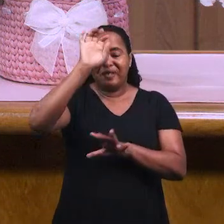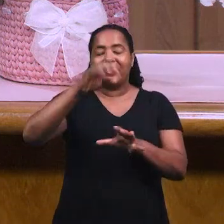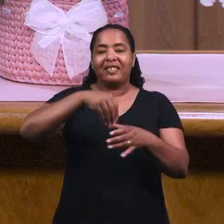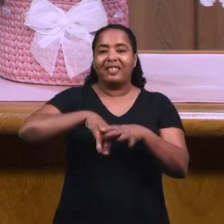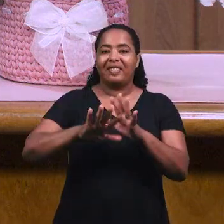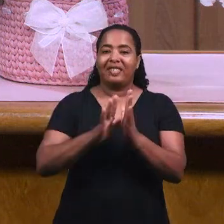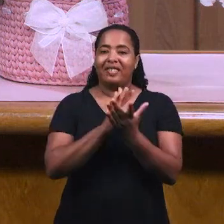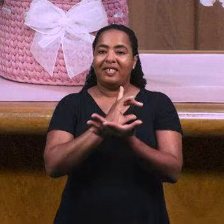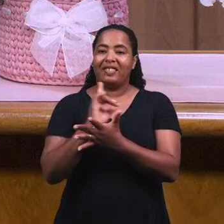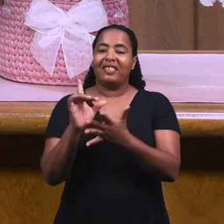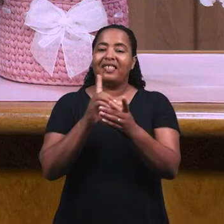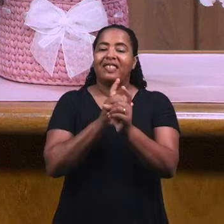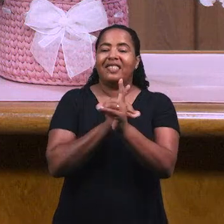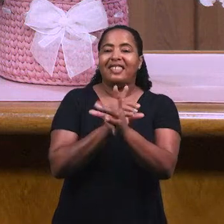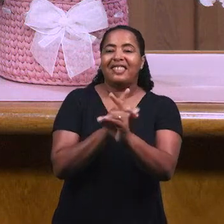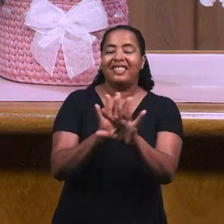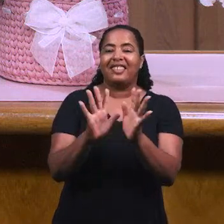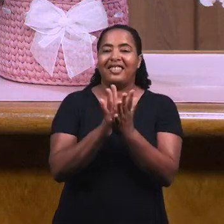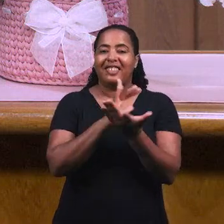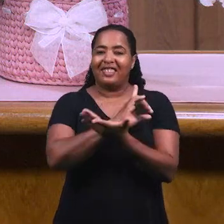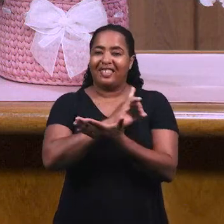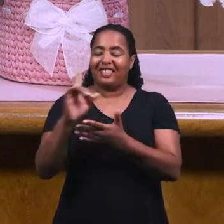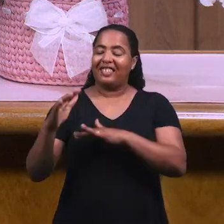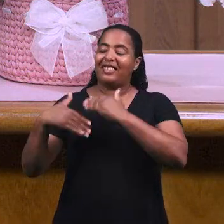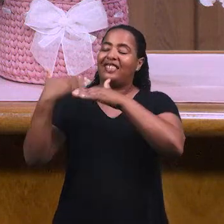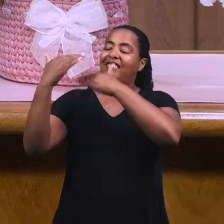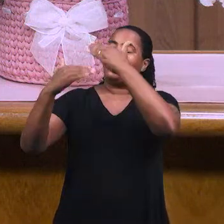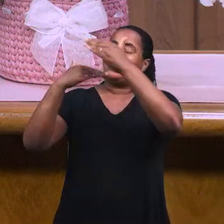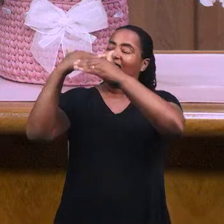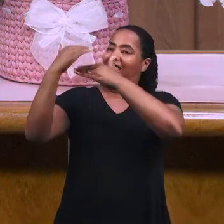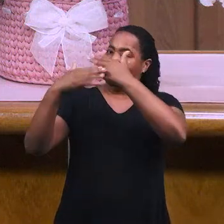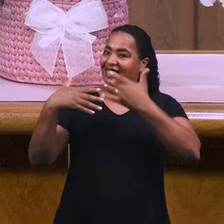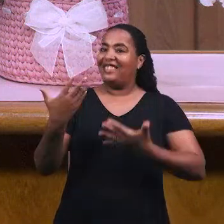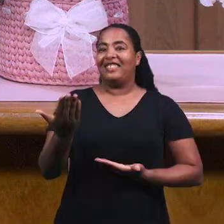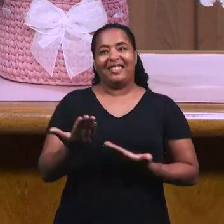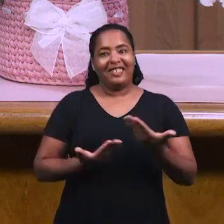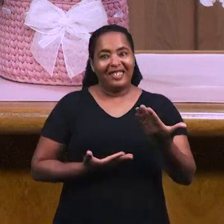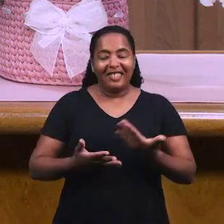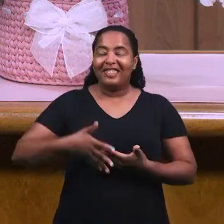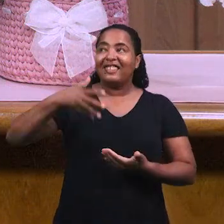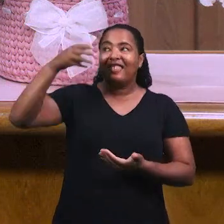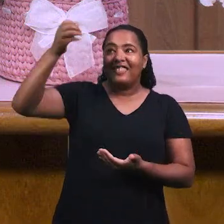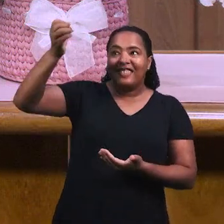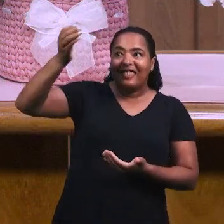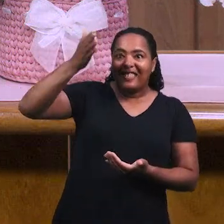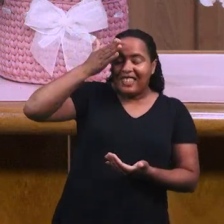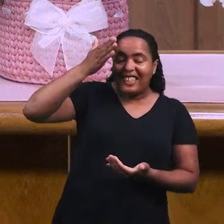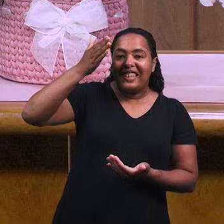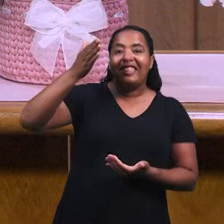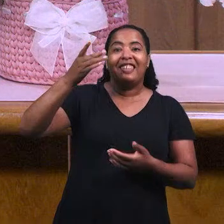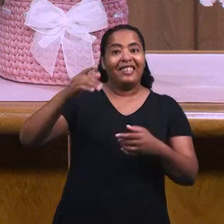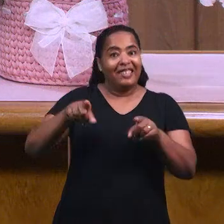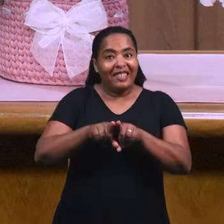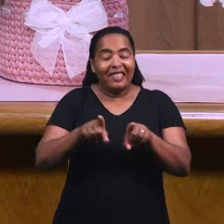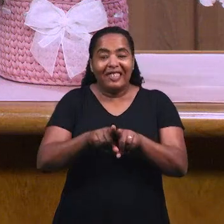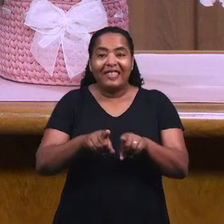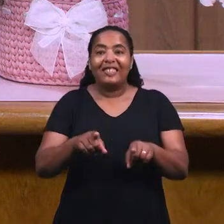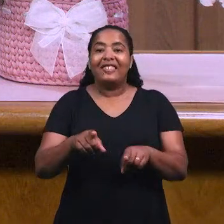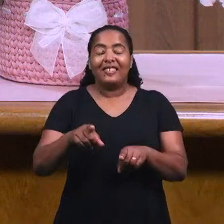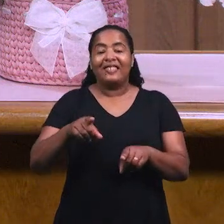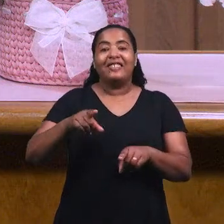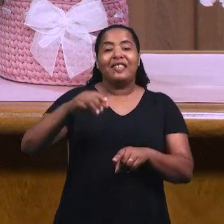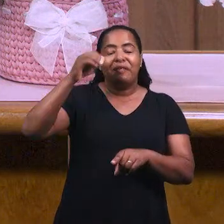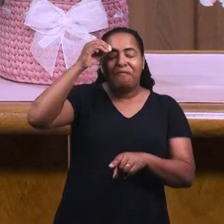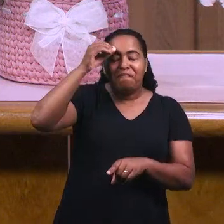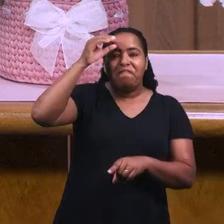dans la parole, de la doctrine biblique, de ce qui nous fait grandir comme des serviteurs, grandir dans la grâce et dans la connaissance. C'est ce que dit la